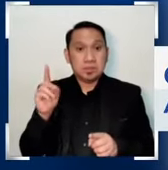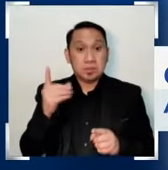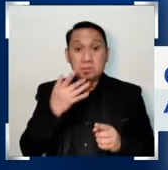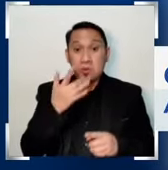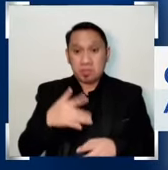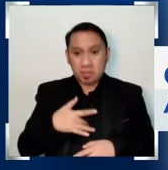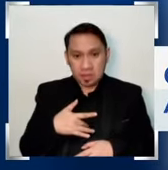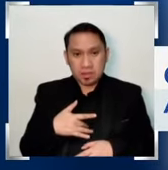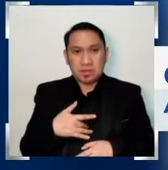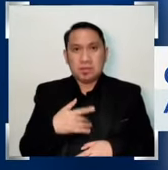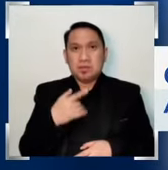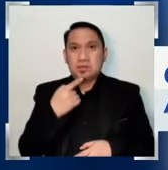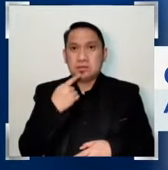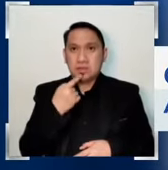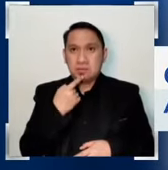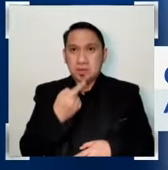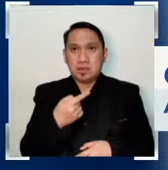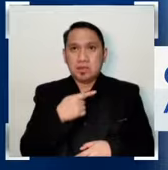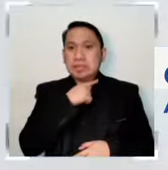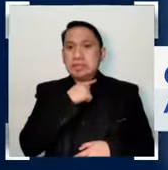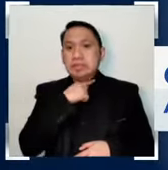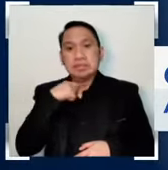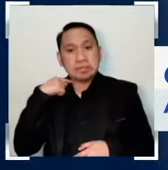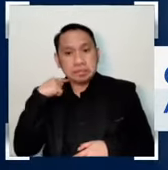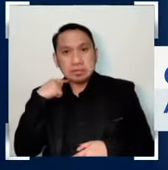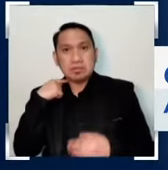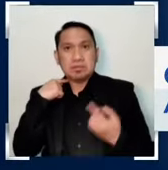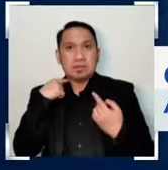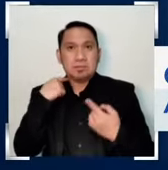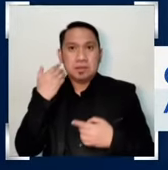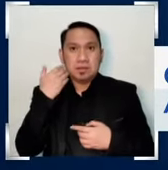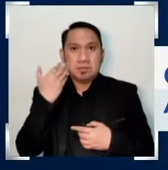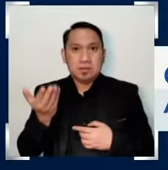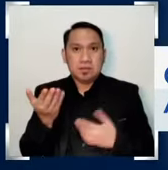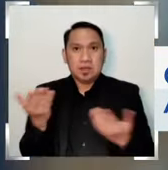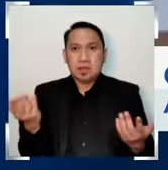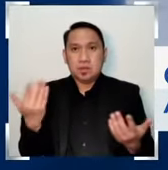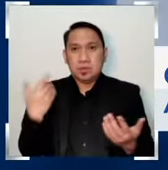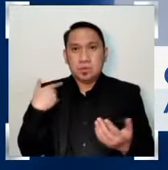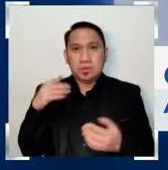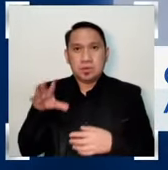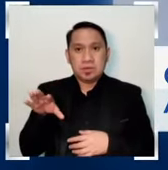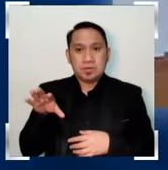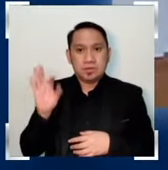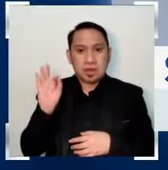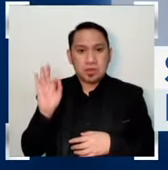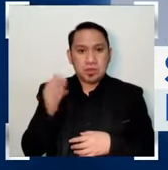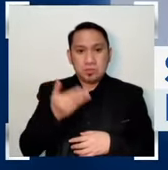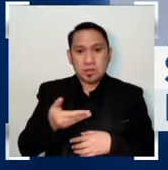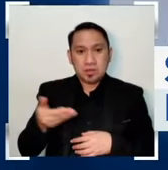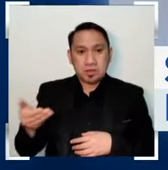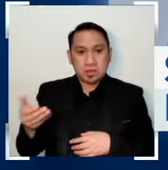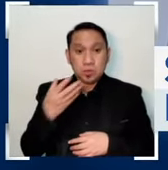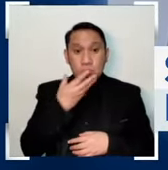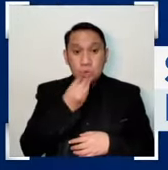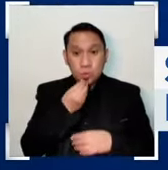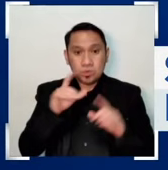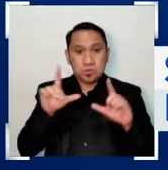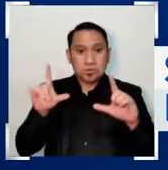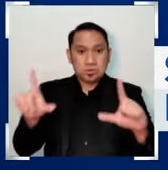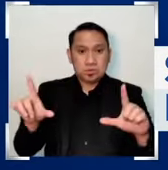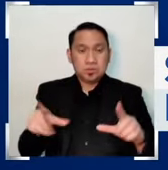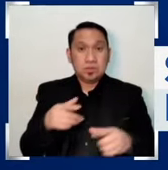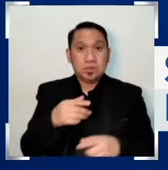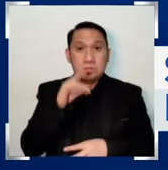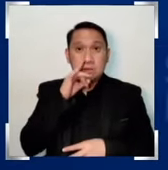SOCO, last sa liegan sanhi ng pagkamatay, hindi pa natatagpuan ang ginamit sa pagpatay ang itinuturong suspect. Ang stay-in helper na si